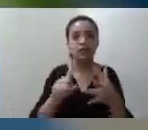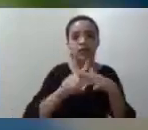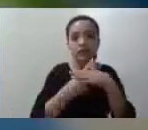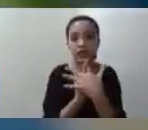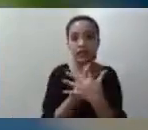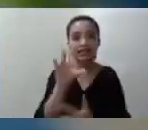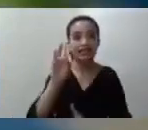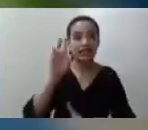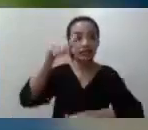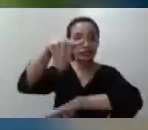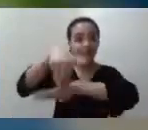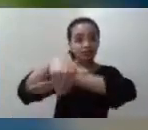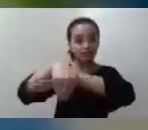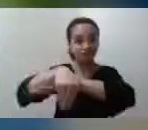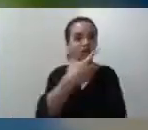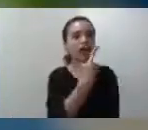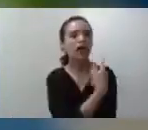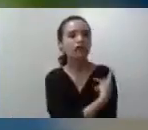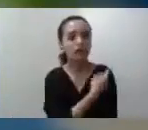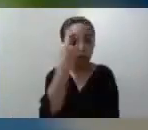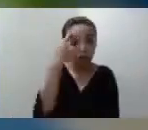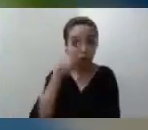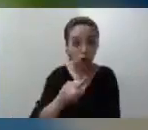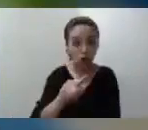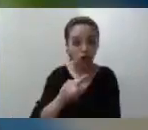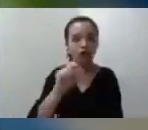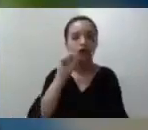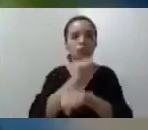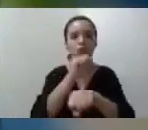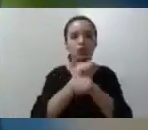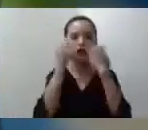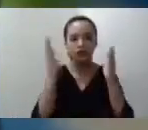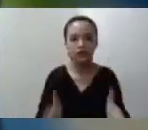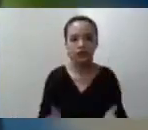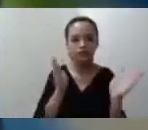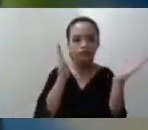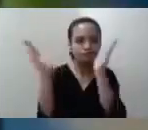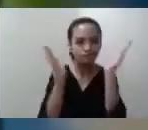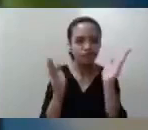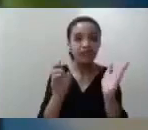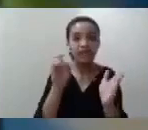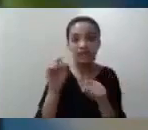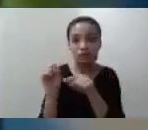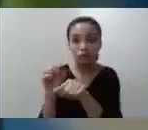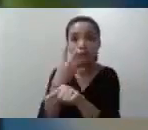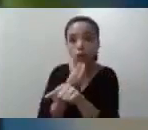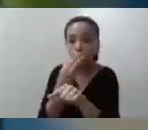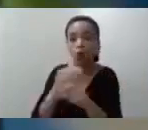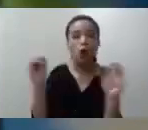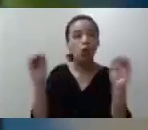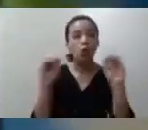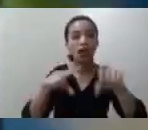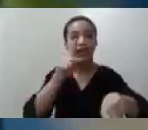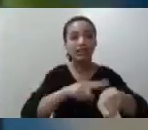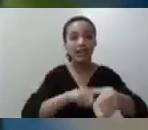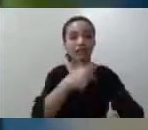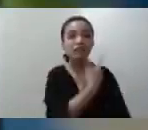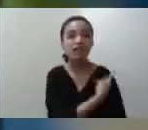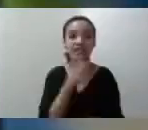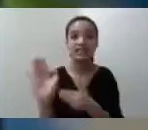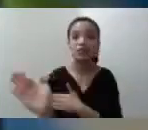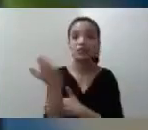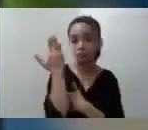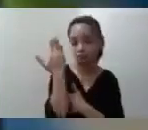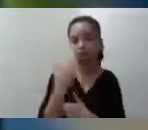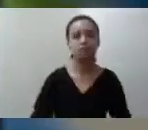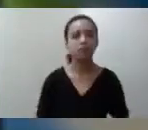mas mataas ng 13% mula sa 32% na naitala noong Mayo. Lumabas din sa survey na 21% ng mga